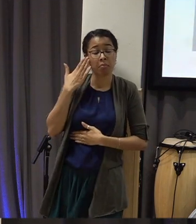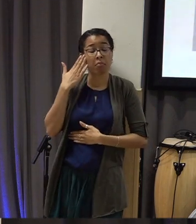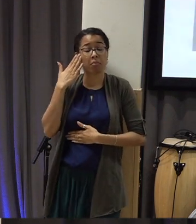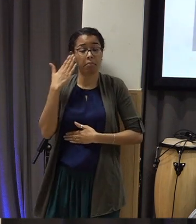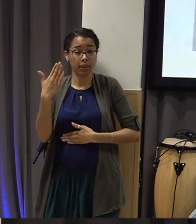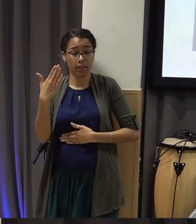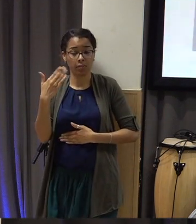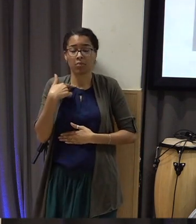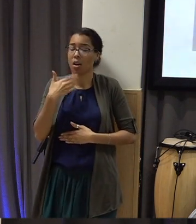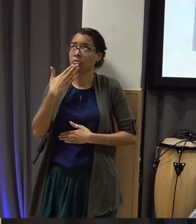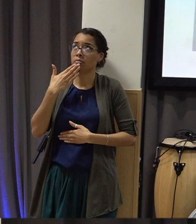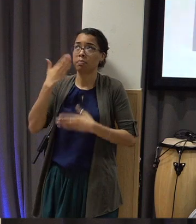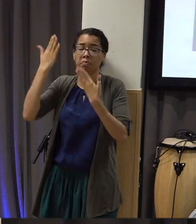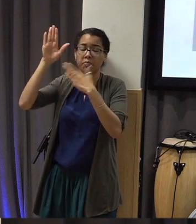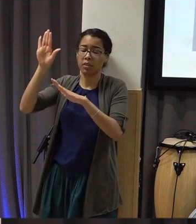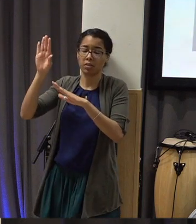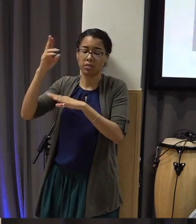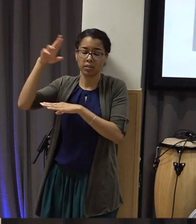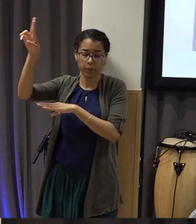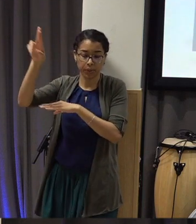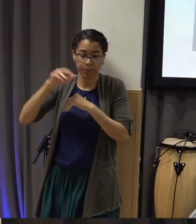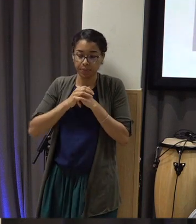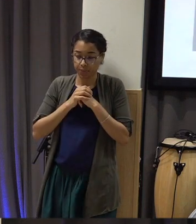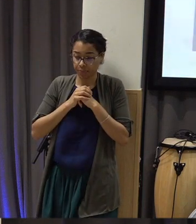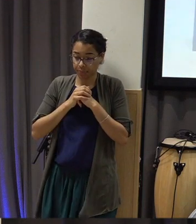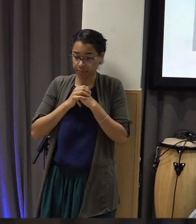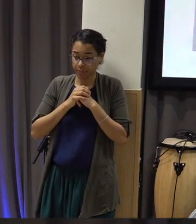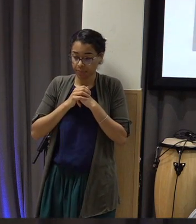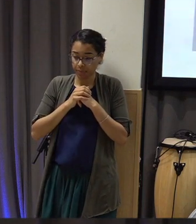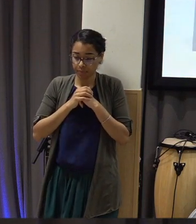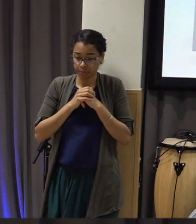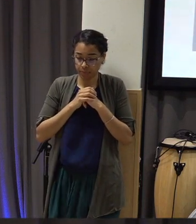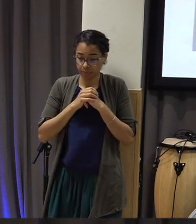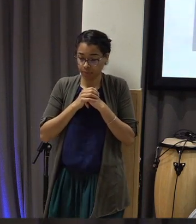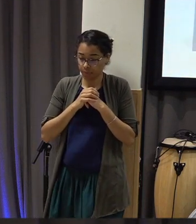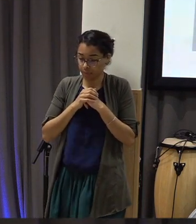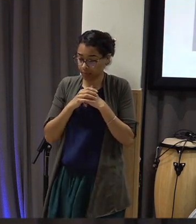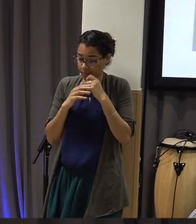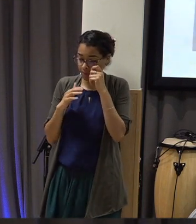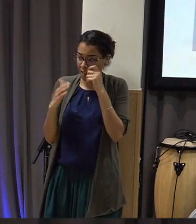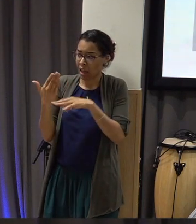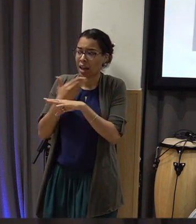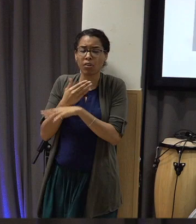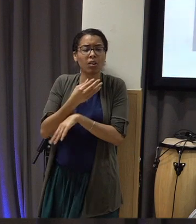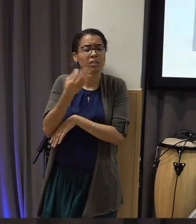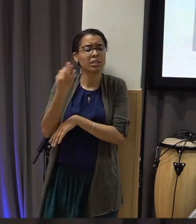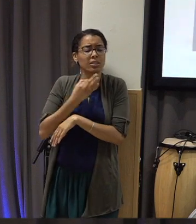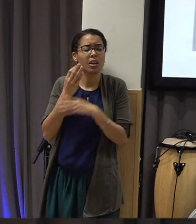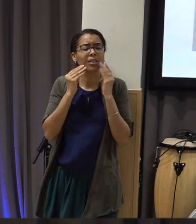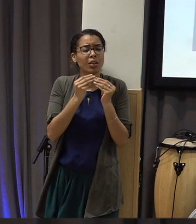c'est là où je bénis le Seigneur parce que il n'y avait pas meilleure introduction que ce que Guillaume a pu lire pour la Sainte